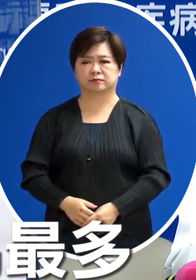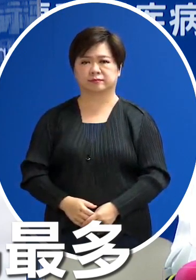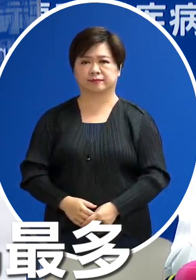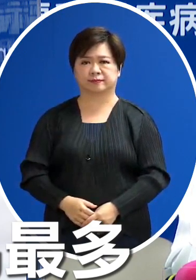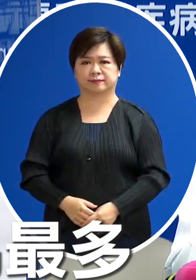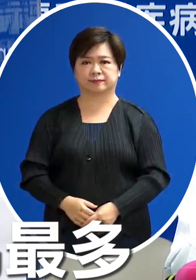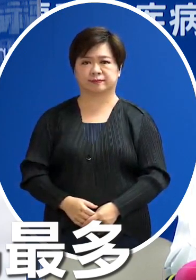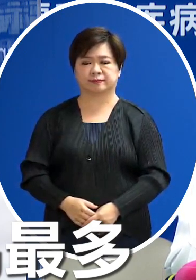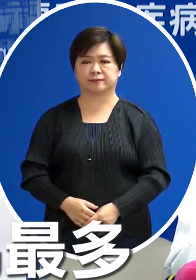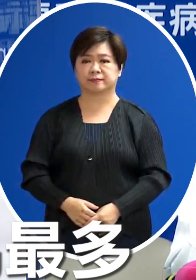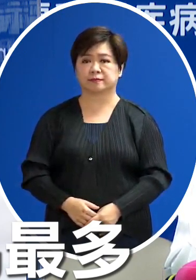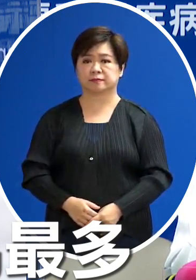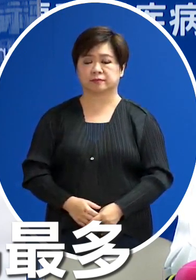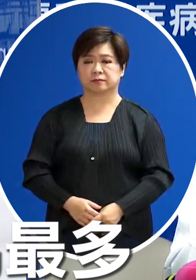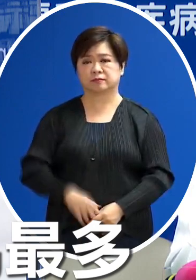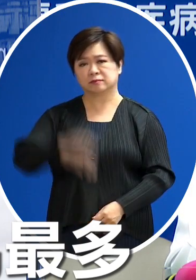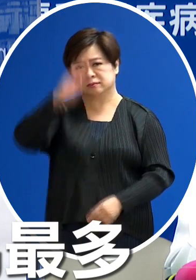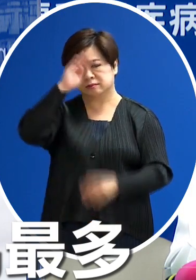那